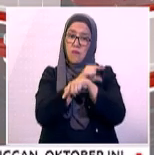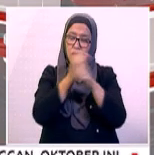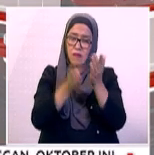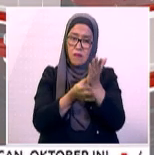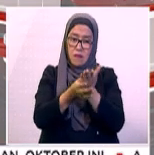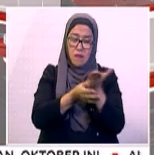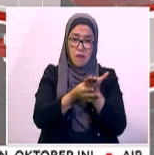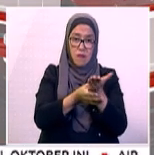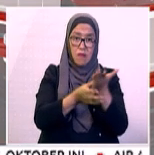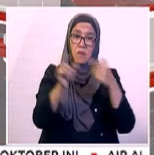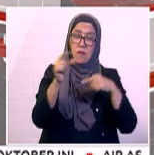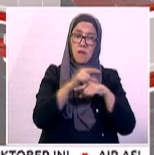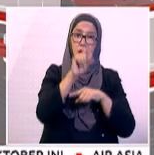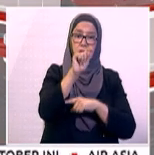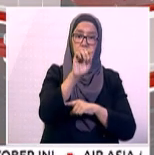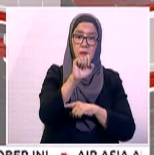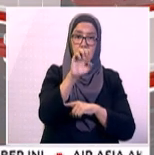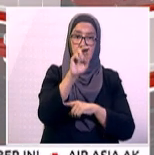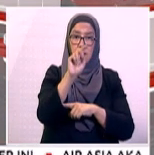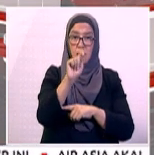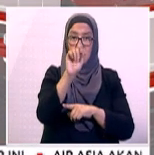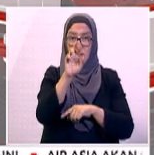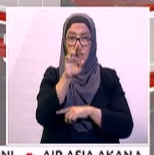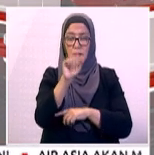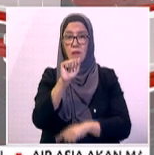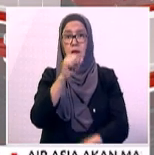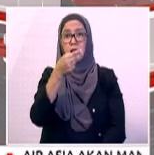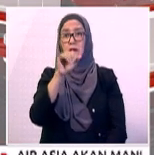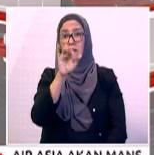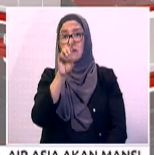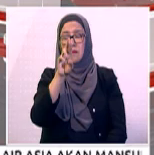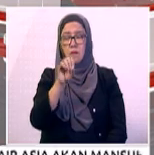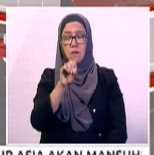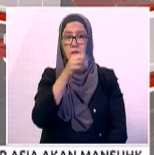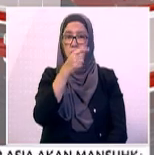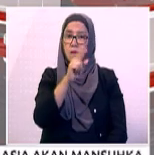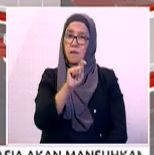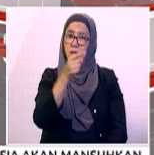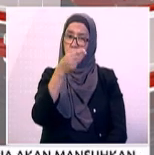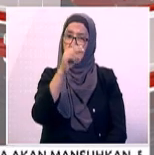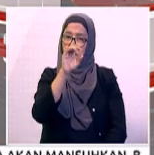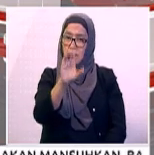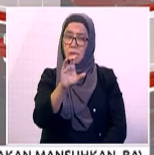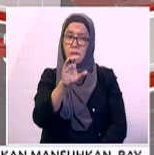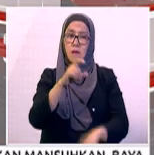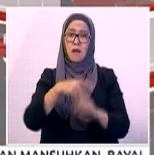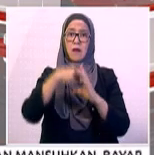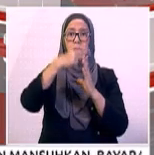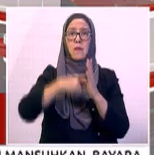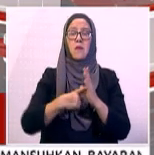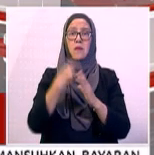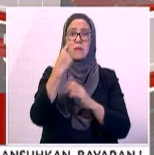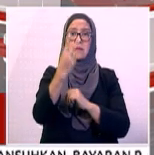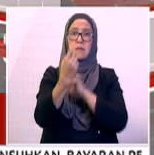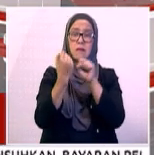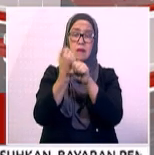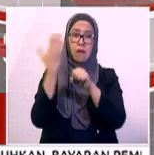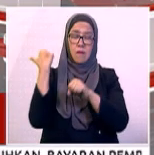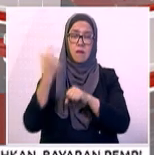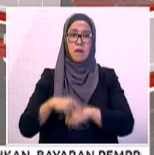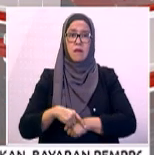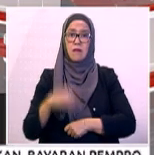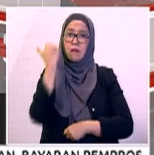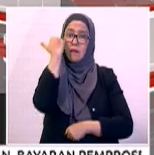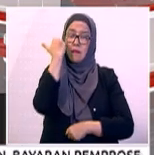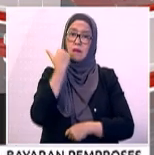jenis tetrahydrocannabinol THC pada Februari tahun lalu. Majistret Muhammad Ikhwan Muhammad Nasir membuat keputusan itu